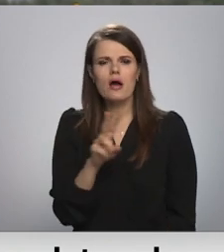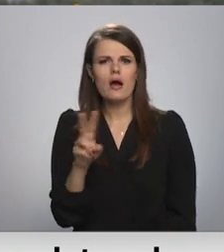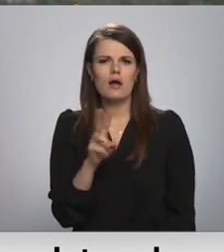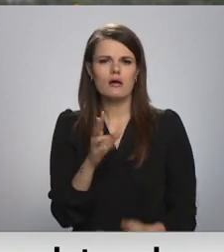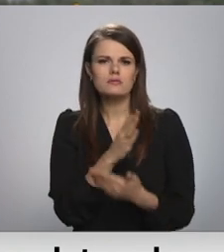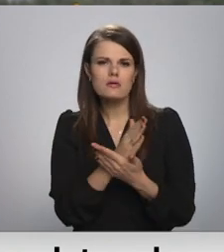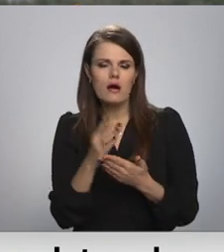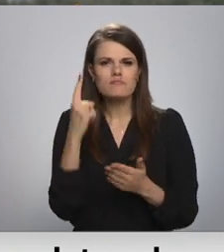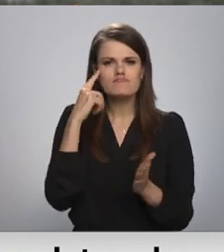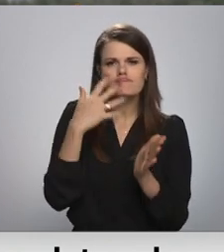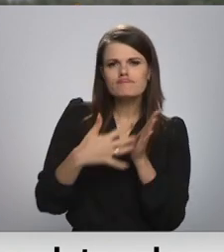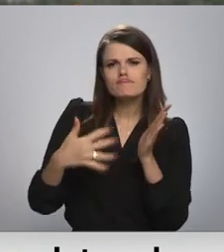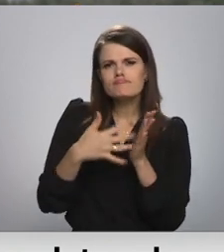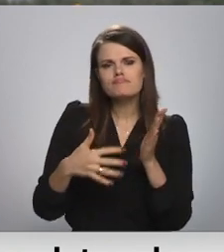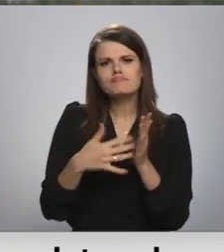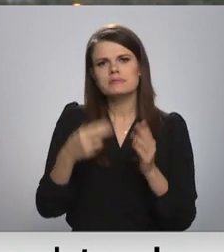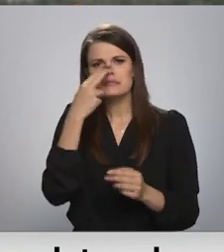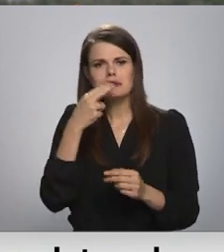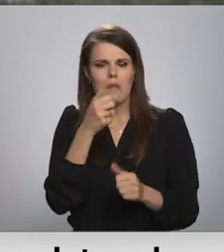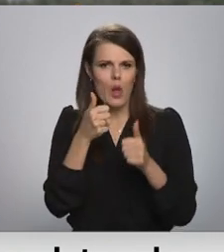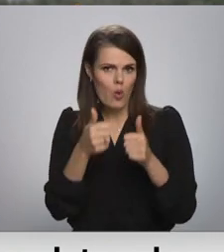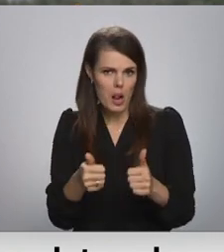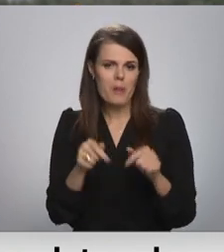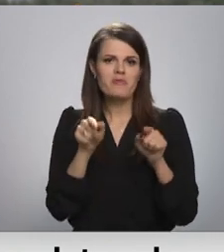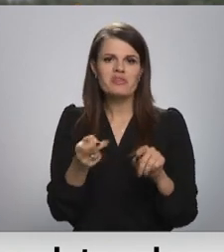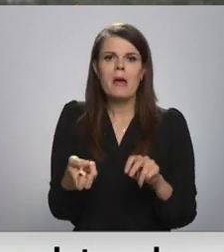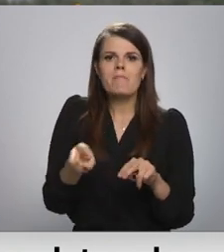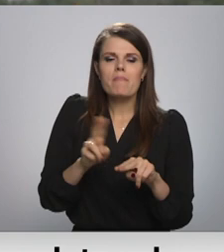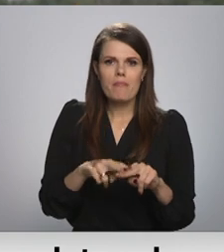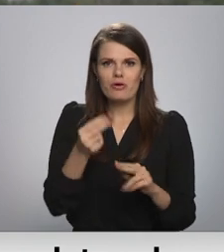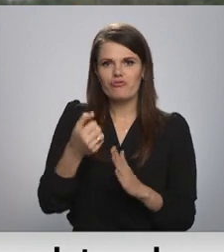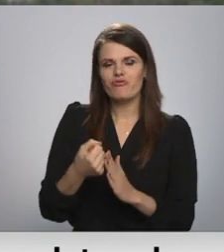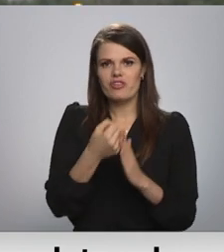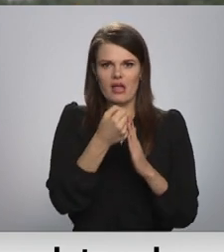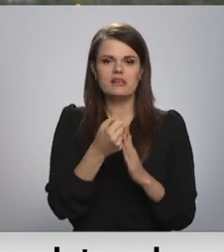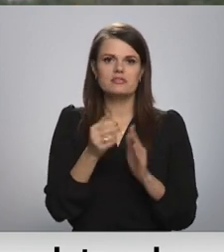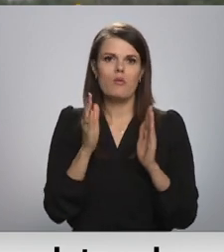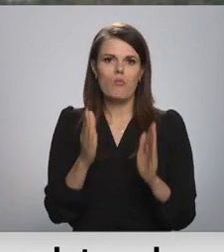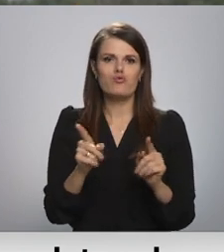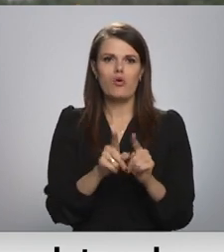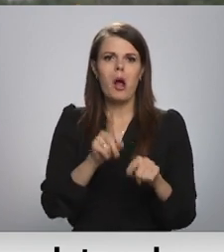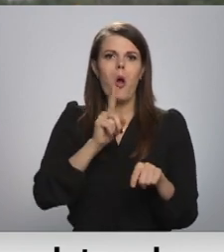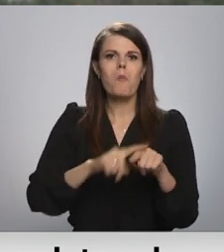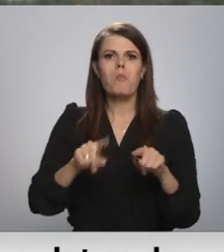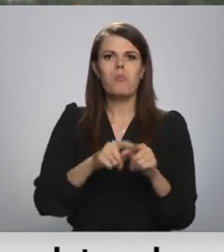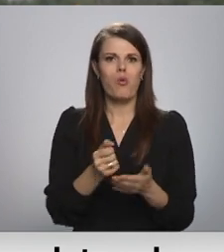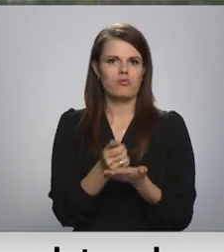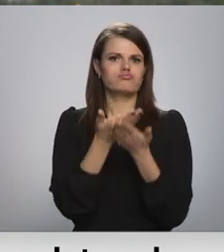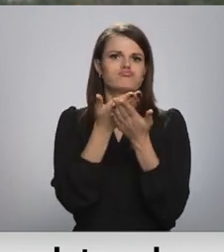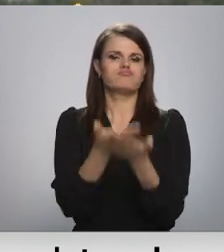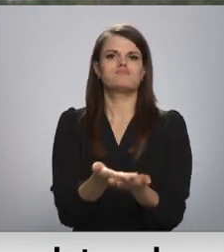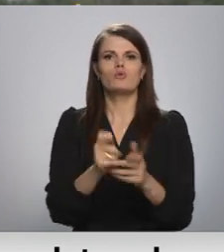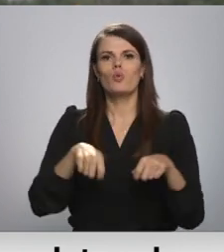racionāli izvērtē savu ceļu tīklu, viņiem šis te papildus finansējums, tas kā burkāns, tas vēl